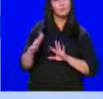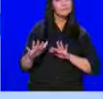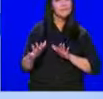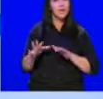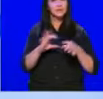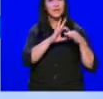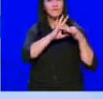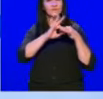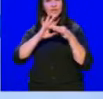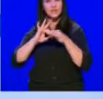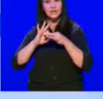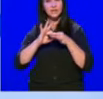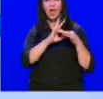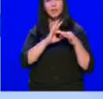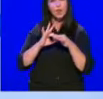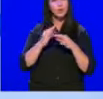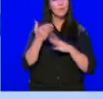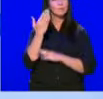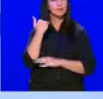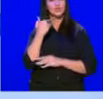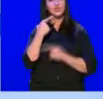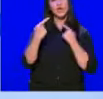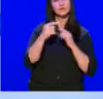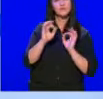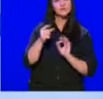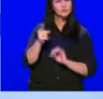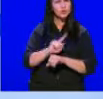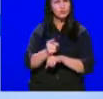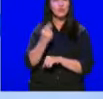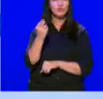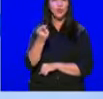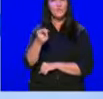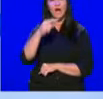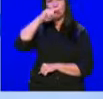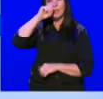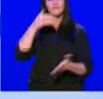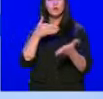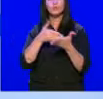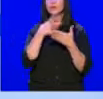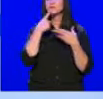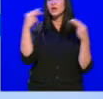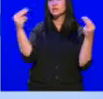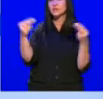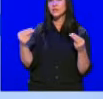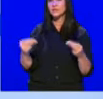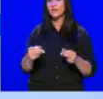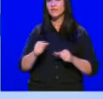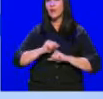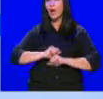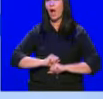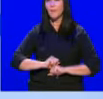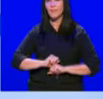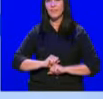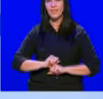някакси връзката и логиката от предишния разговор. Наистина ли в този момент това е главният аргумент за съставяне на кабинет?